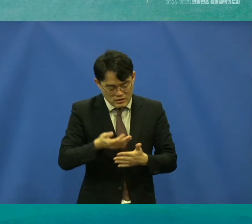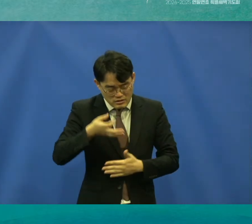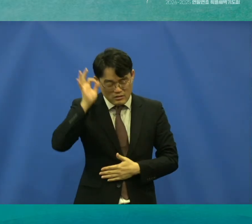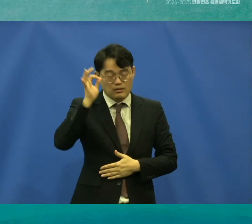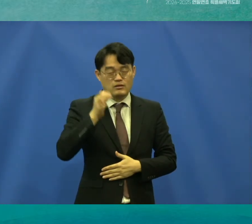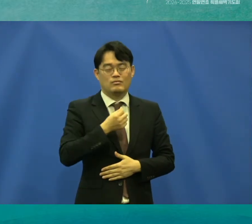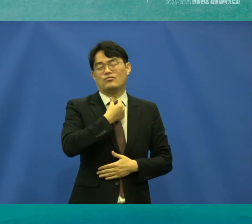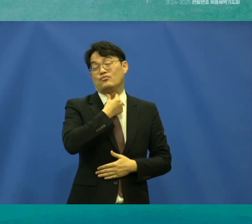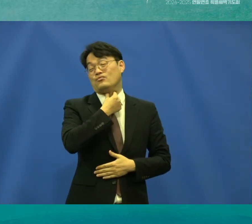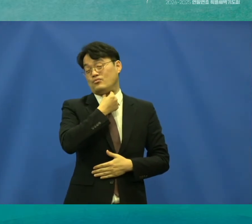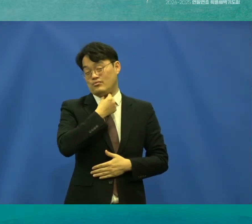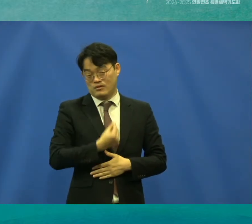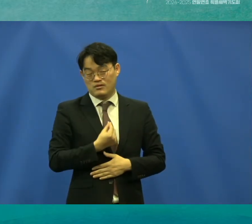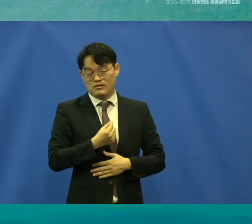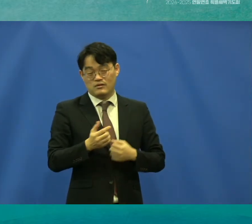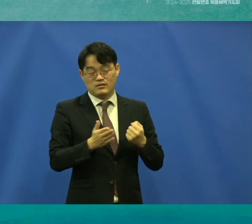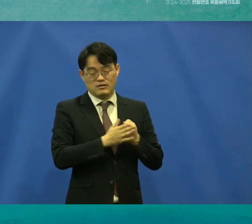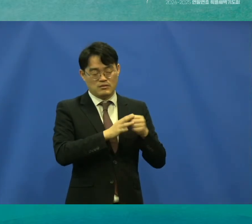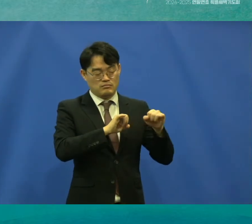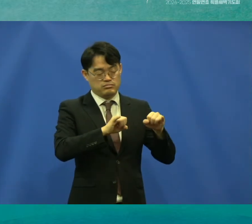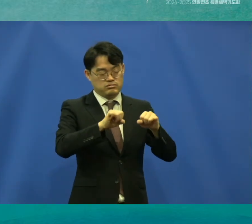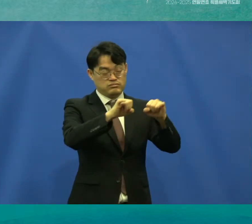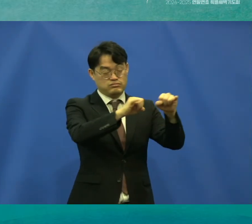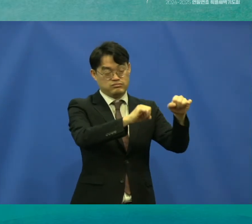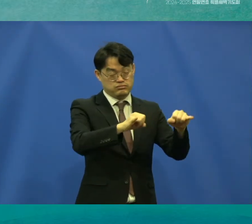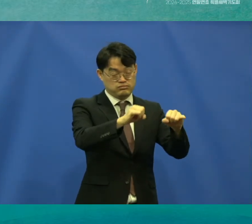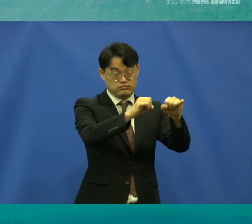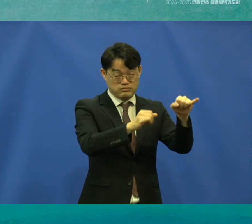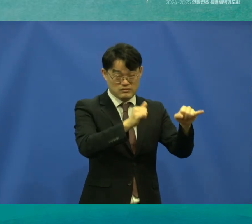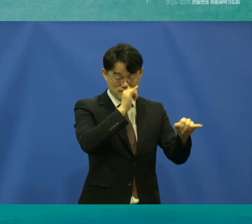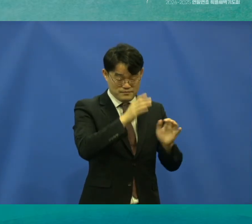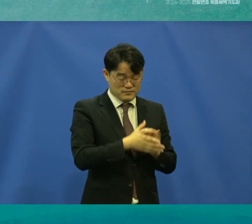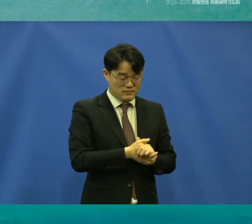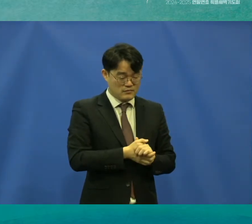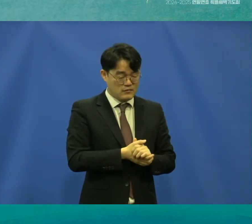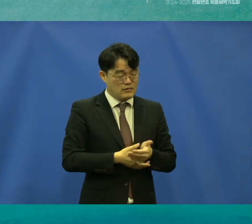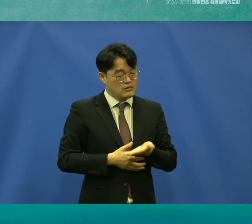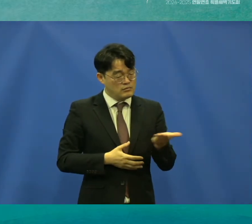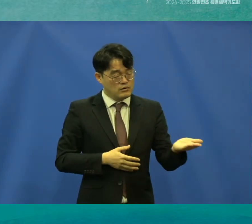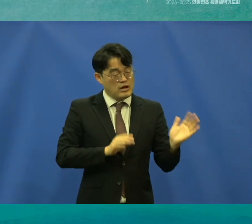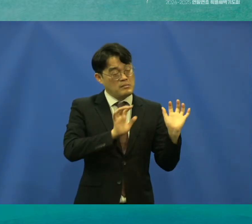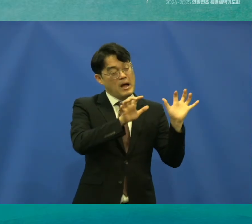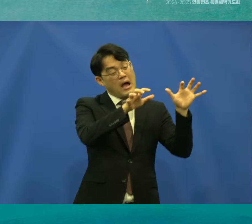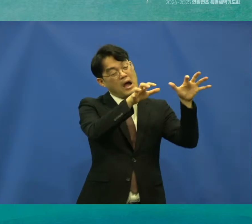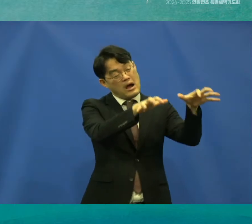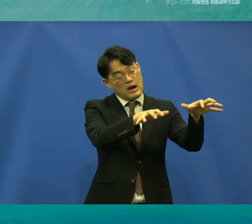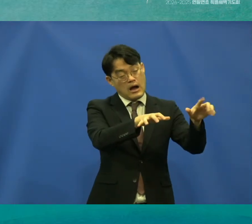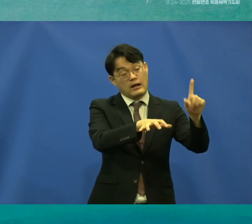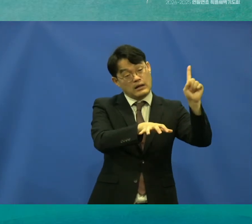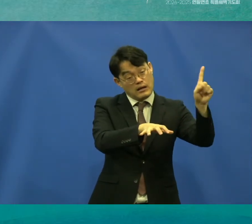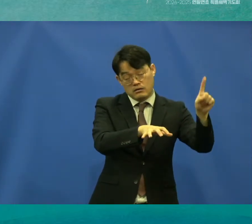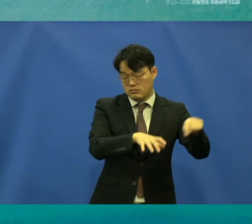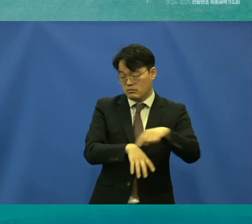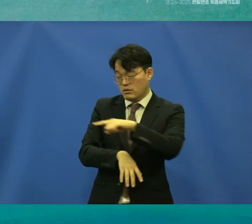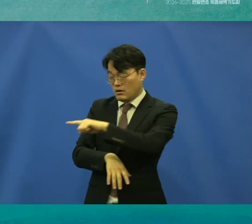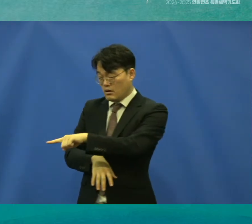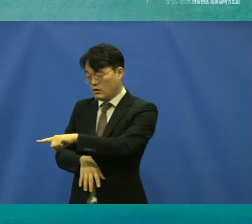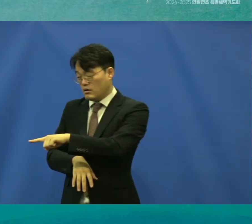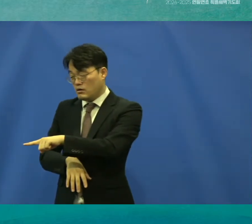니느웨 백성들은 박넝쿨 하나 정도가 아닙니다. 니느웨 백성들이 몇 명입니까? 좌우를 분별하지 못하는 12만여